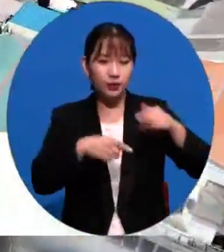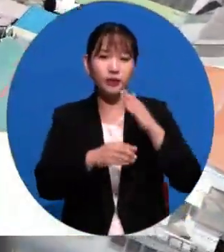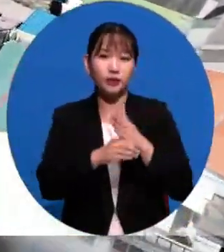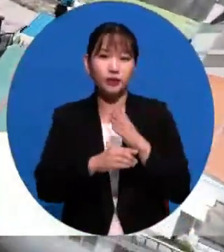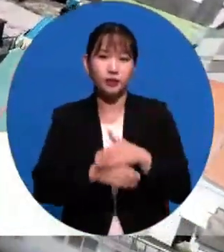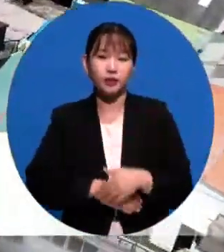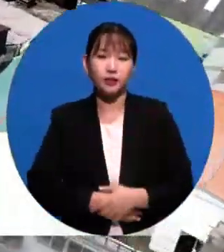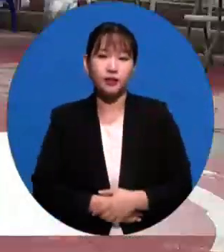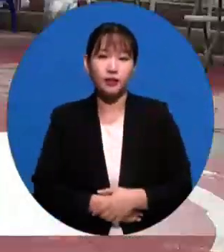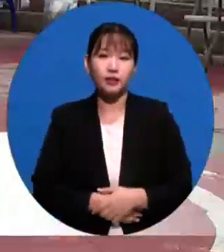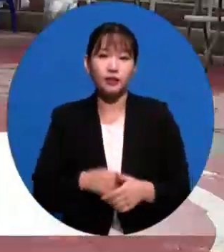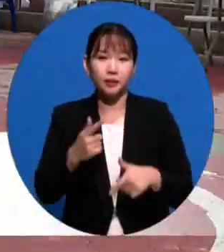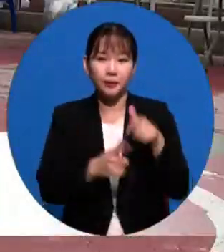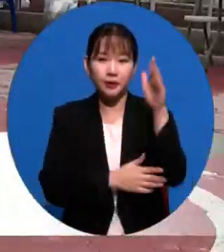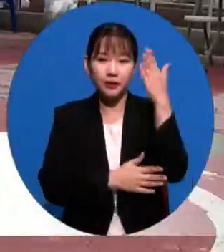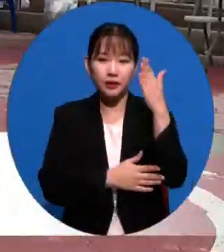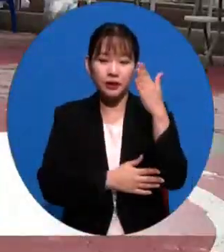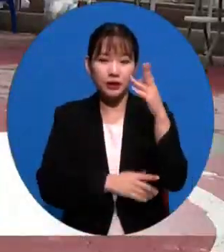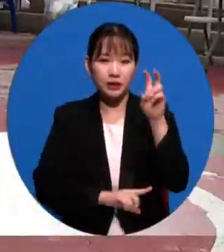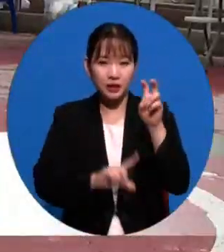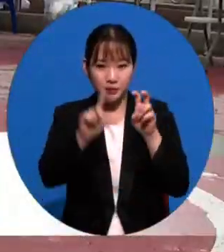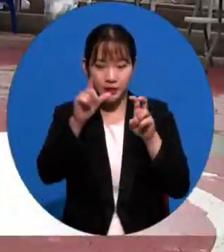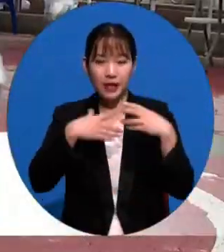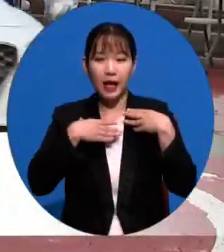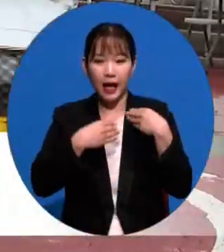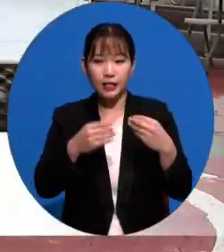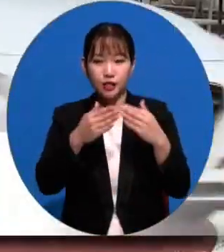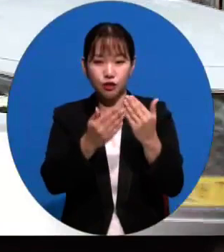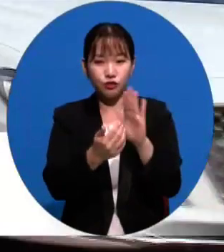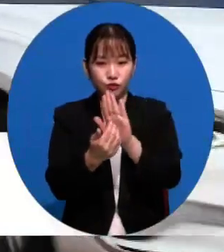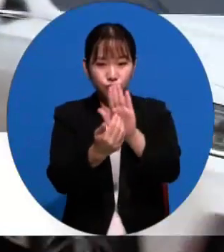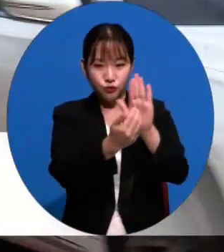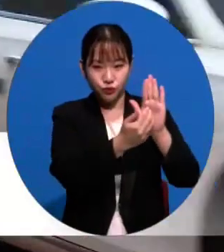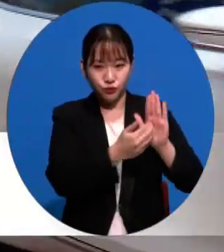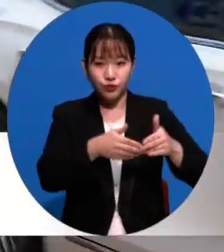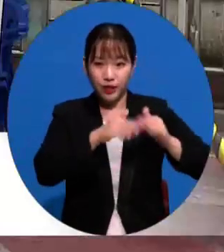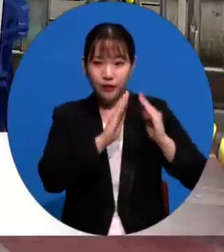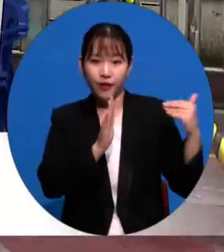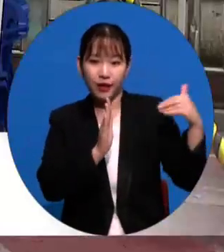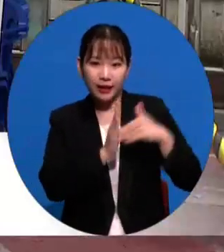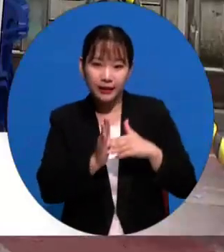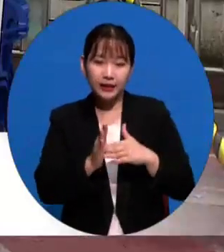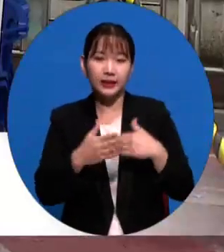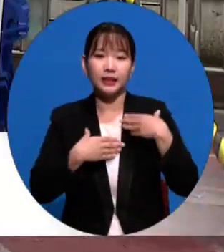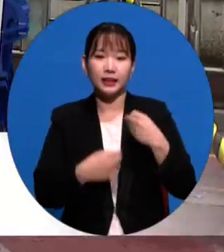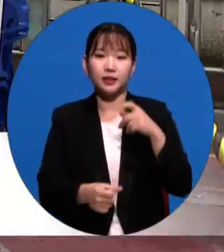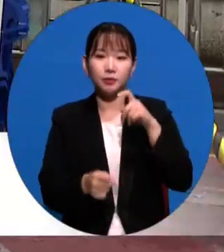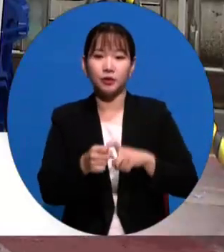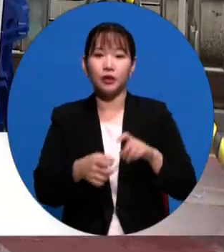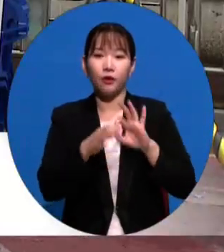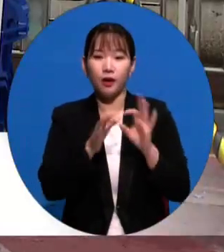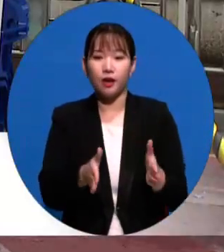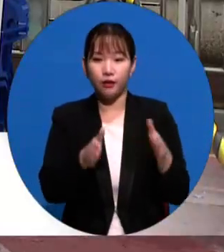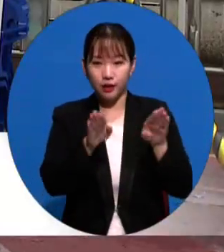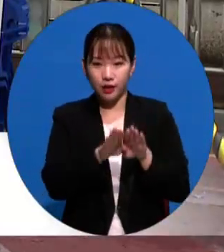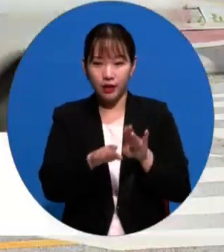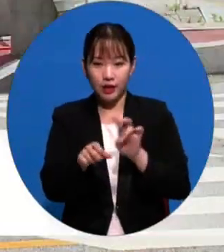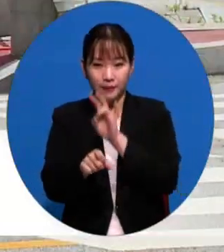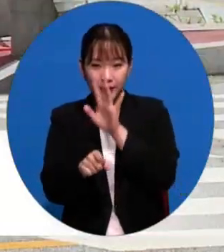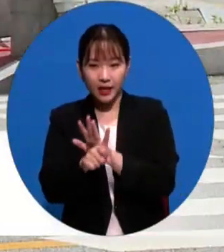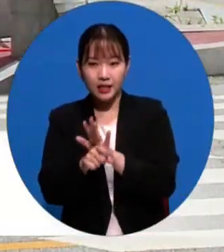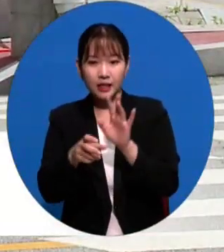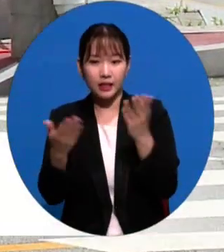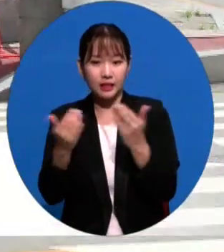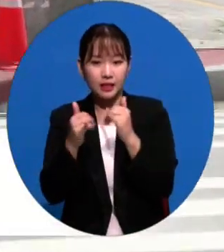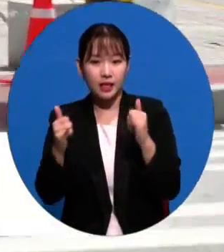있습니다. 목포시는 오는 20일 안전 울타리가 설치될 때까지 현장 안전을 위해 유관기관과 24시간